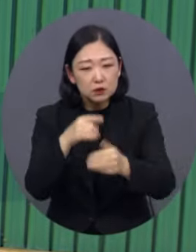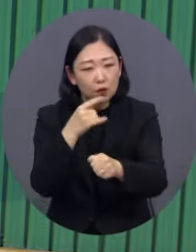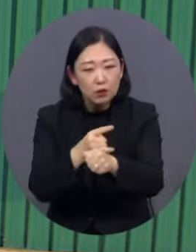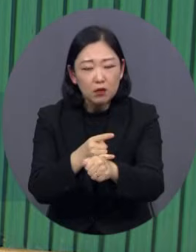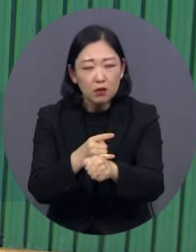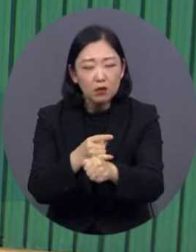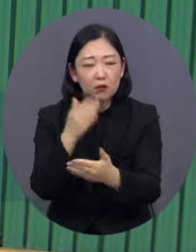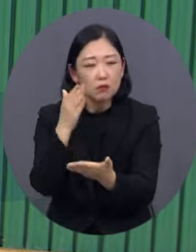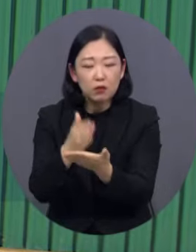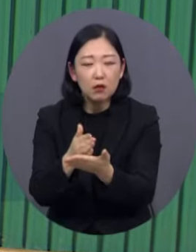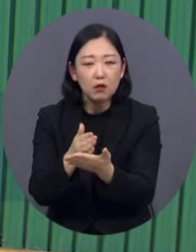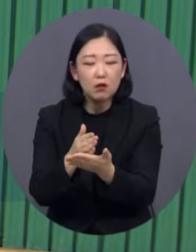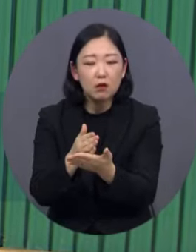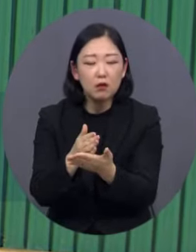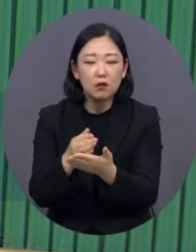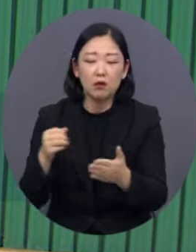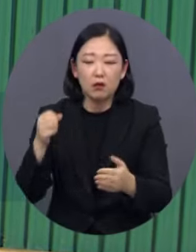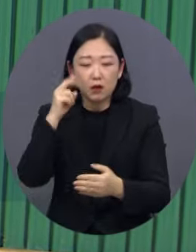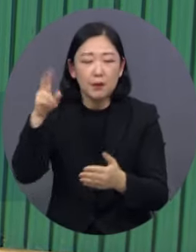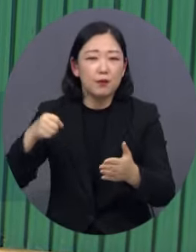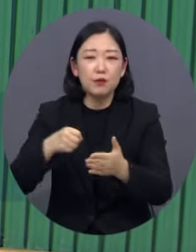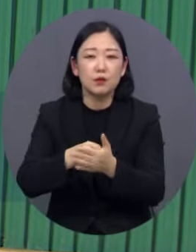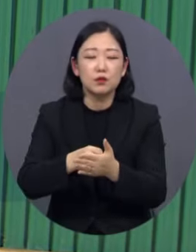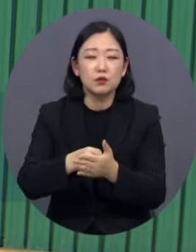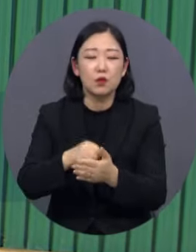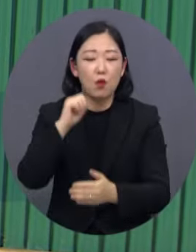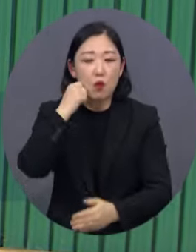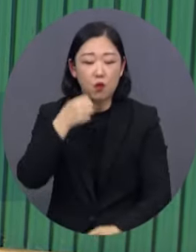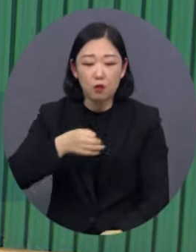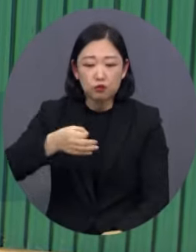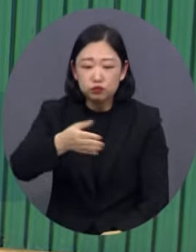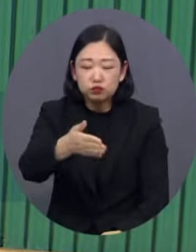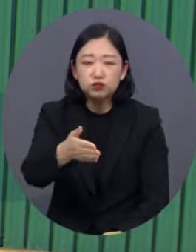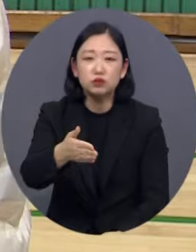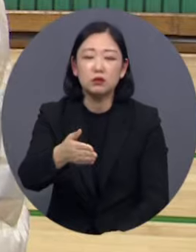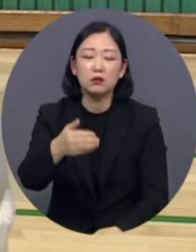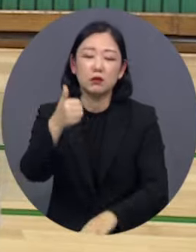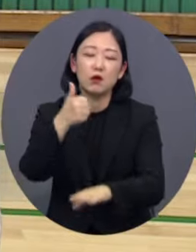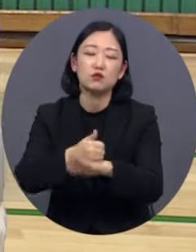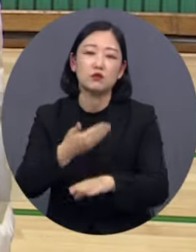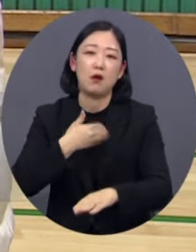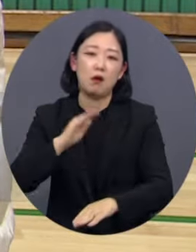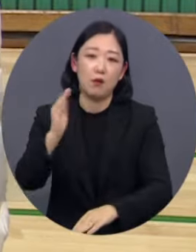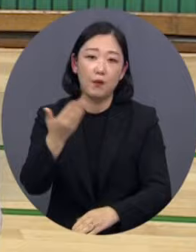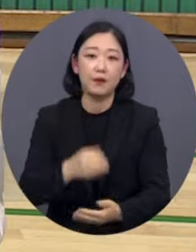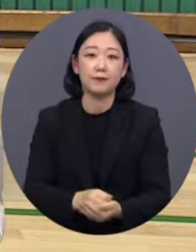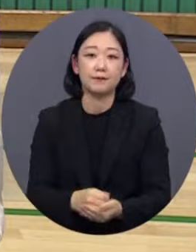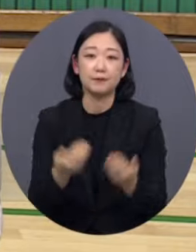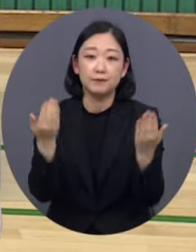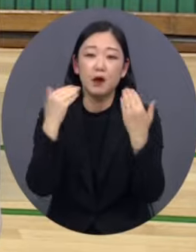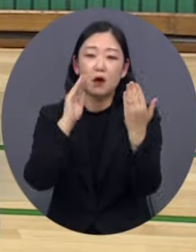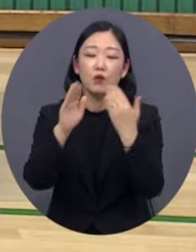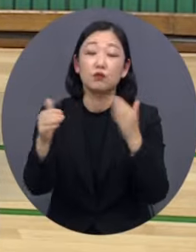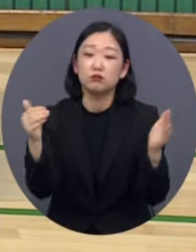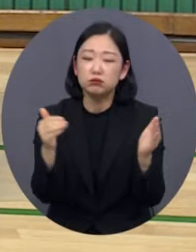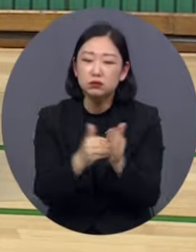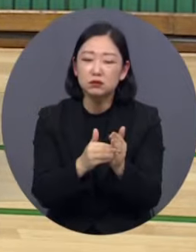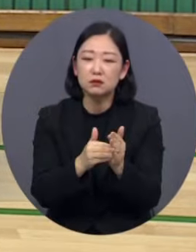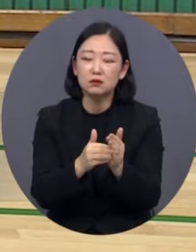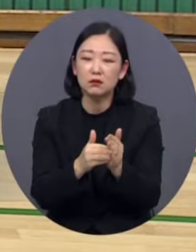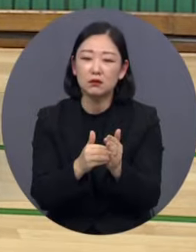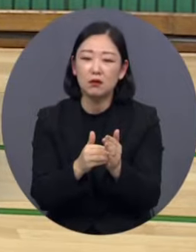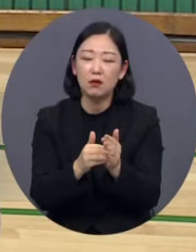하기가 좀 힘들었어요. 그리고 그 무상이 된다는 것도 나중에야 전화로 알려주시더라고요. 방과 후가 끝나면 어차피 상관이